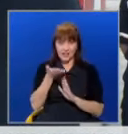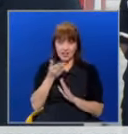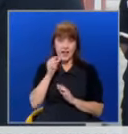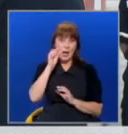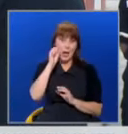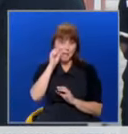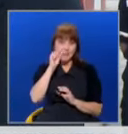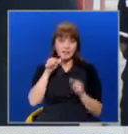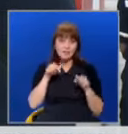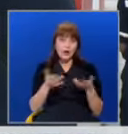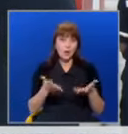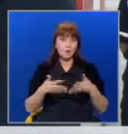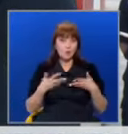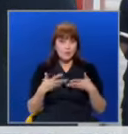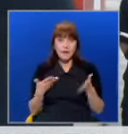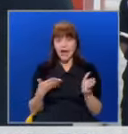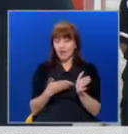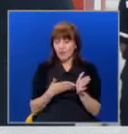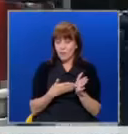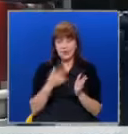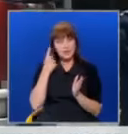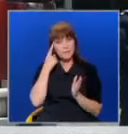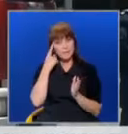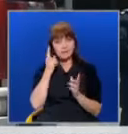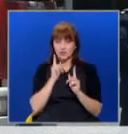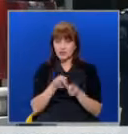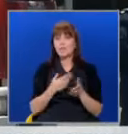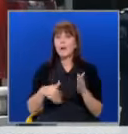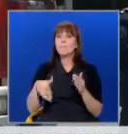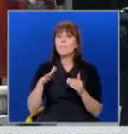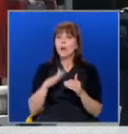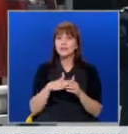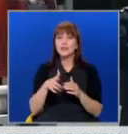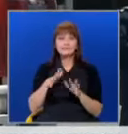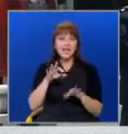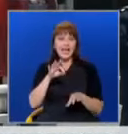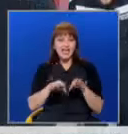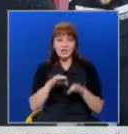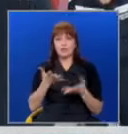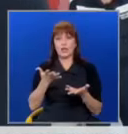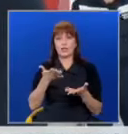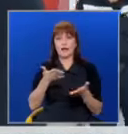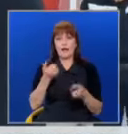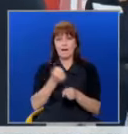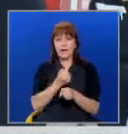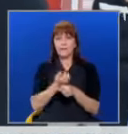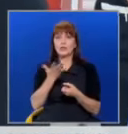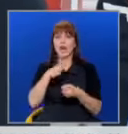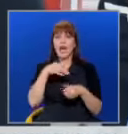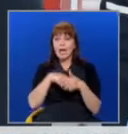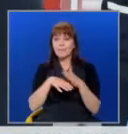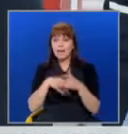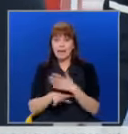минимума, който ние искаме, въпреки че мислиме, че заслужаваме повече. Покрай изборите и мигрантския натиск, преди година и половина